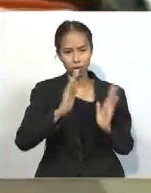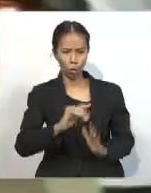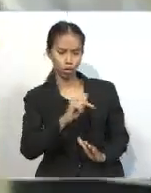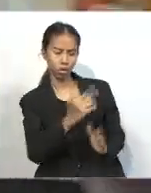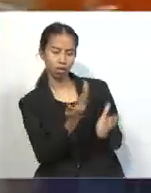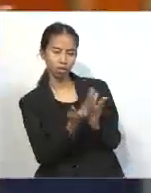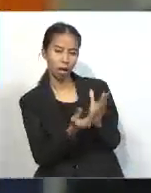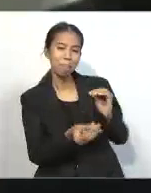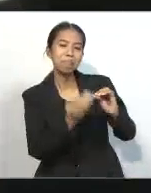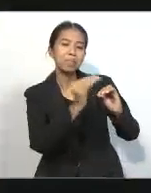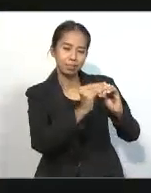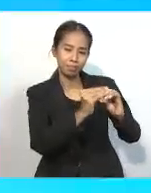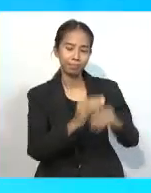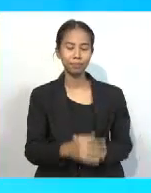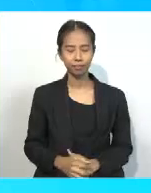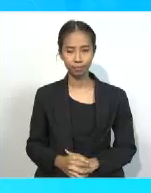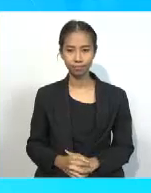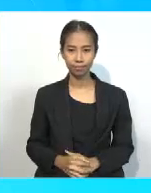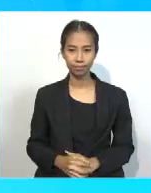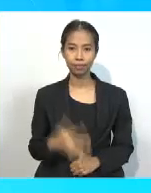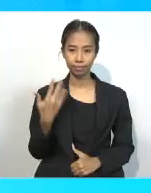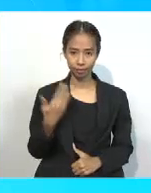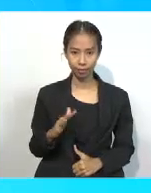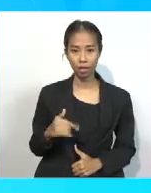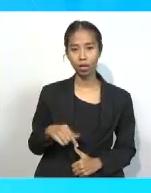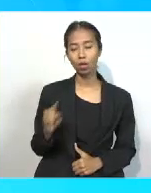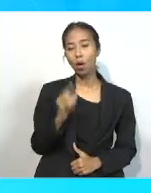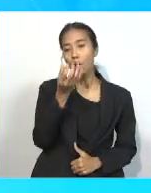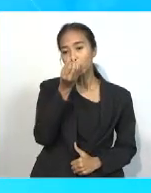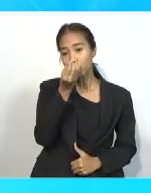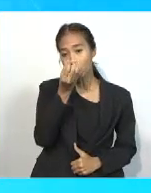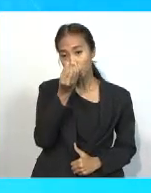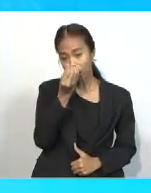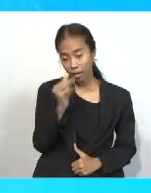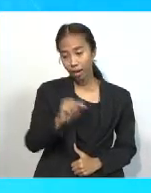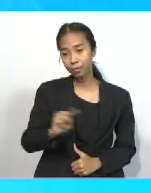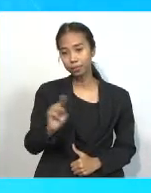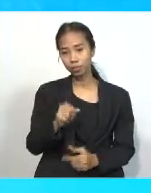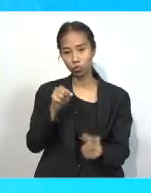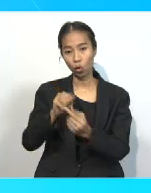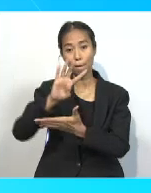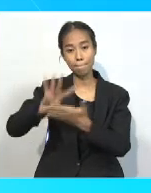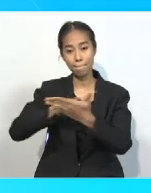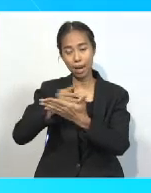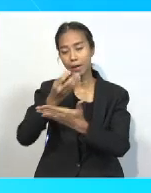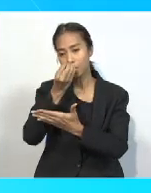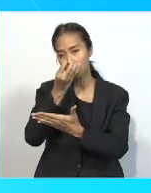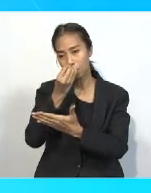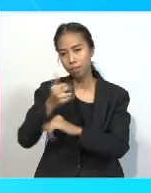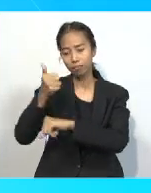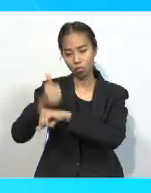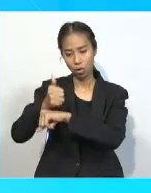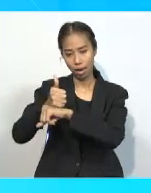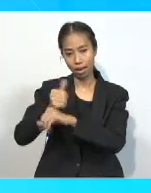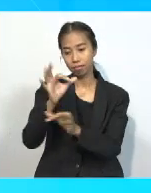ผลตอบแทนที่สูงขึ้นสำหรับแนวโน้มการปรับอัตราดอกเบี้ยนโยบายนะคะทางผู้ว่าการธนาคารแห่งประเทศไทย